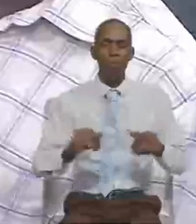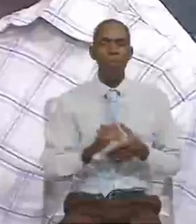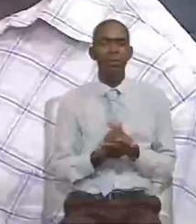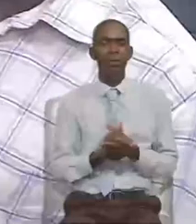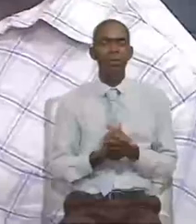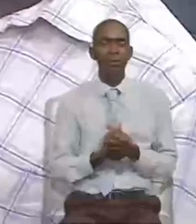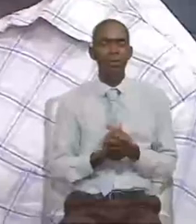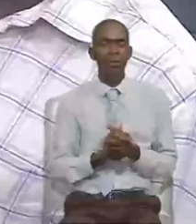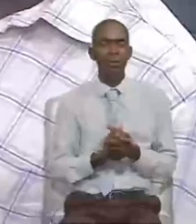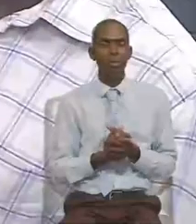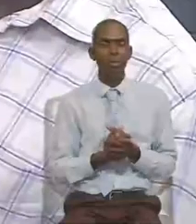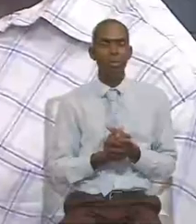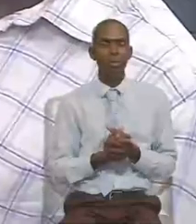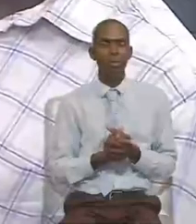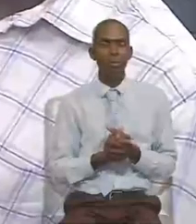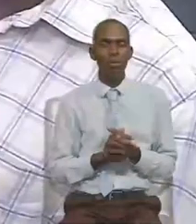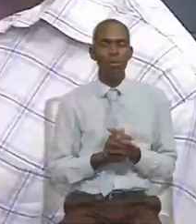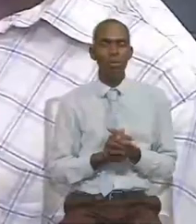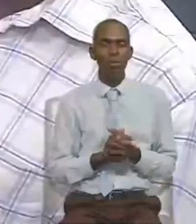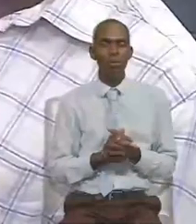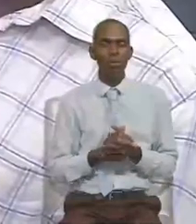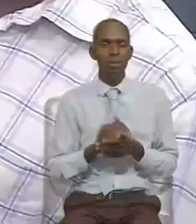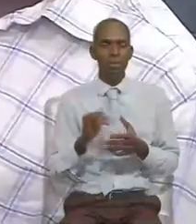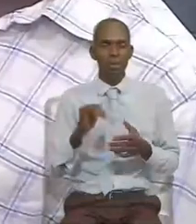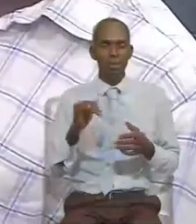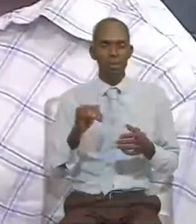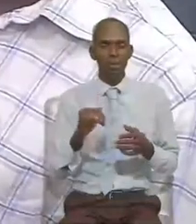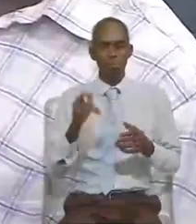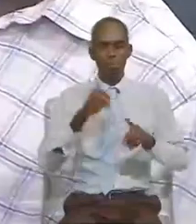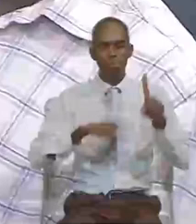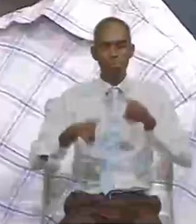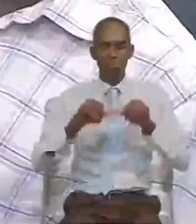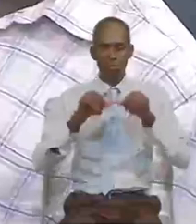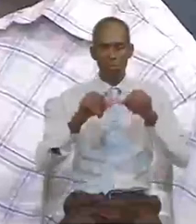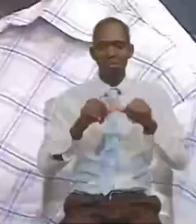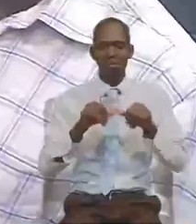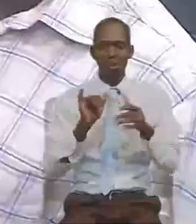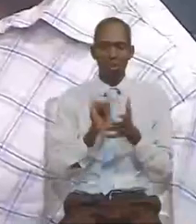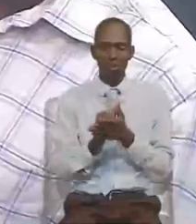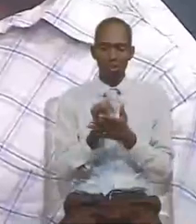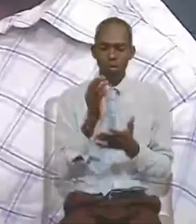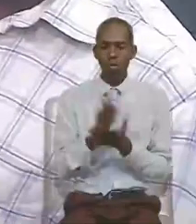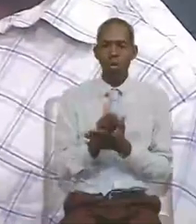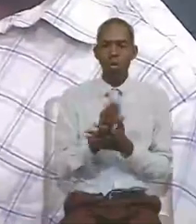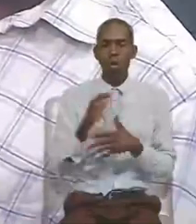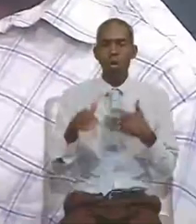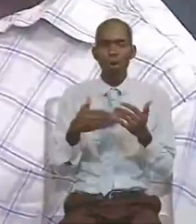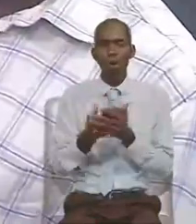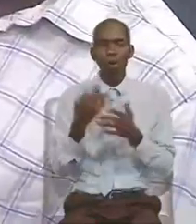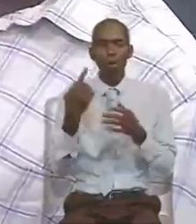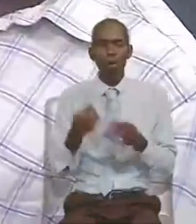d'éteindre, dis le nom, d'éteindre tous les traits enflammés du